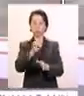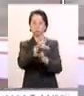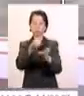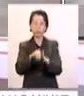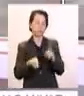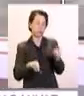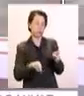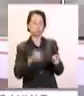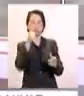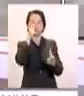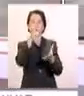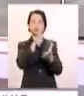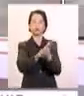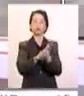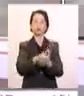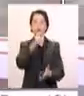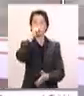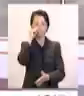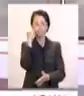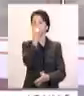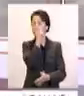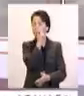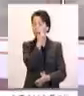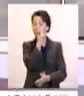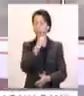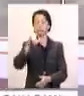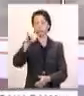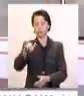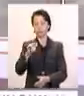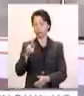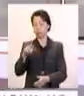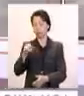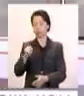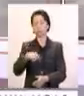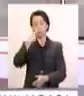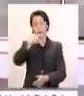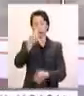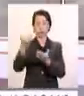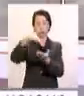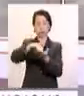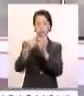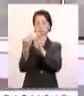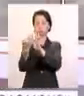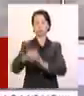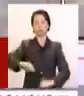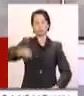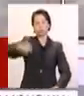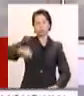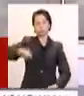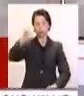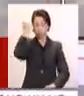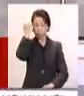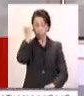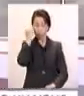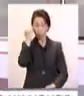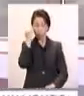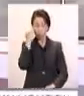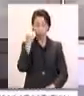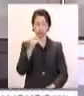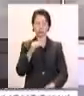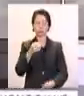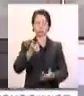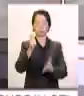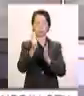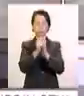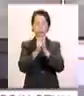isteri bekas Perdana Menteri Datin Sri Rosmah Mansor. Ya, kes itu disebut semula di hadapan Hakim Mahkamah Session Azman Ahmad.